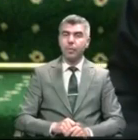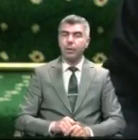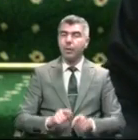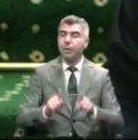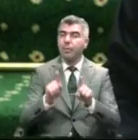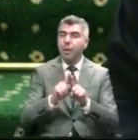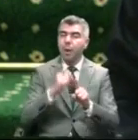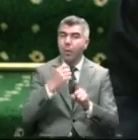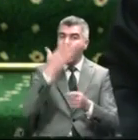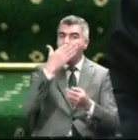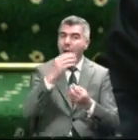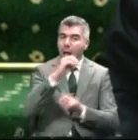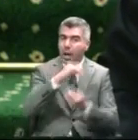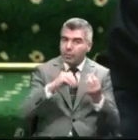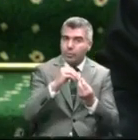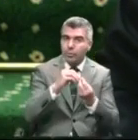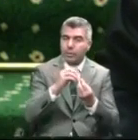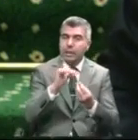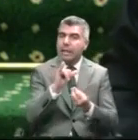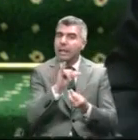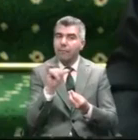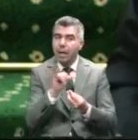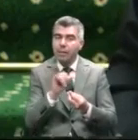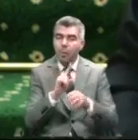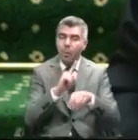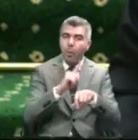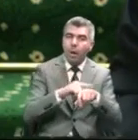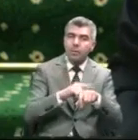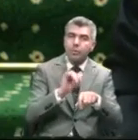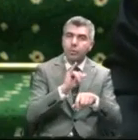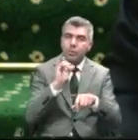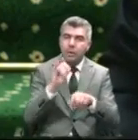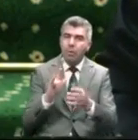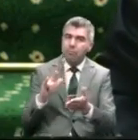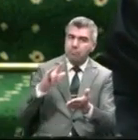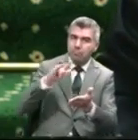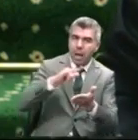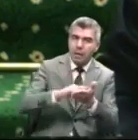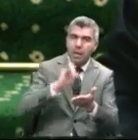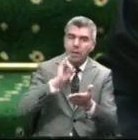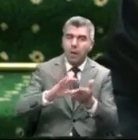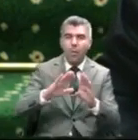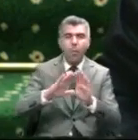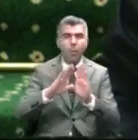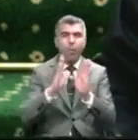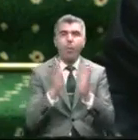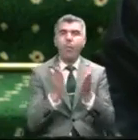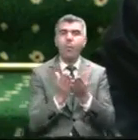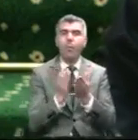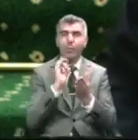الحج وكيف ومتى والرحلات كلها كانت